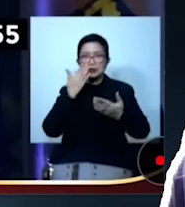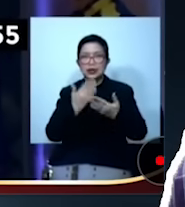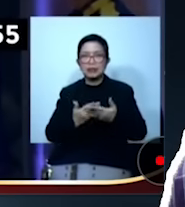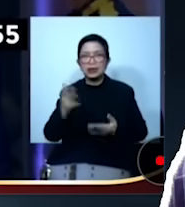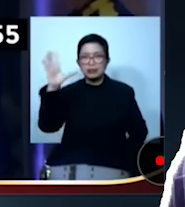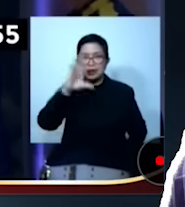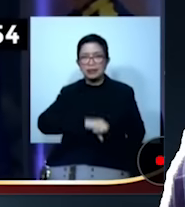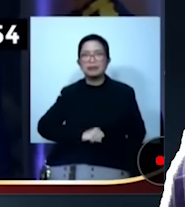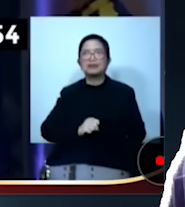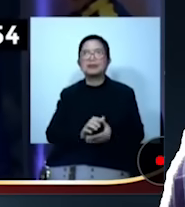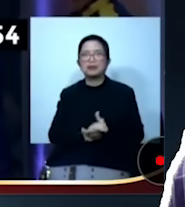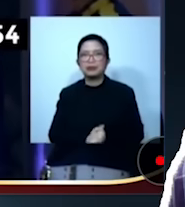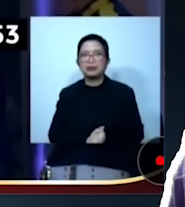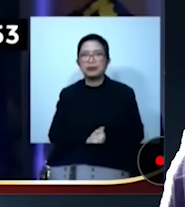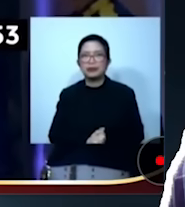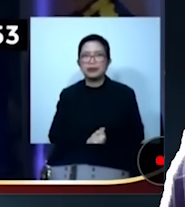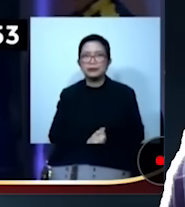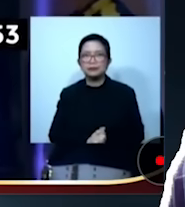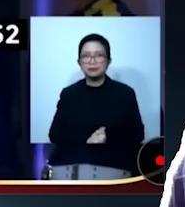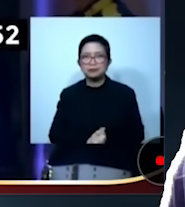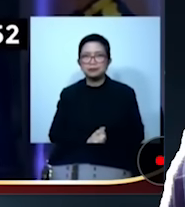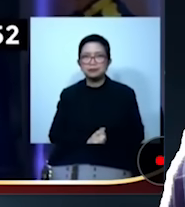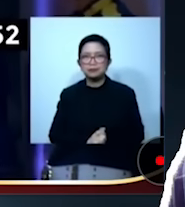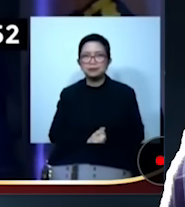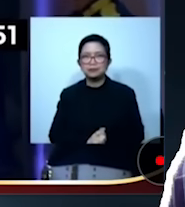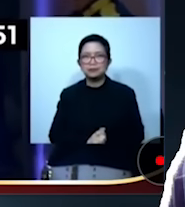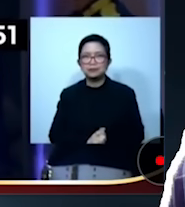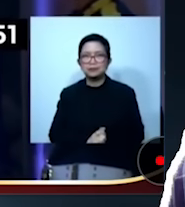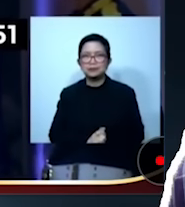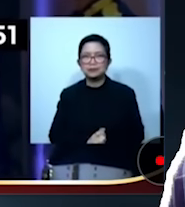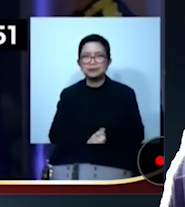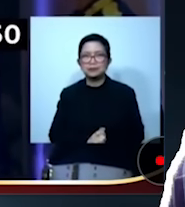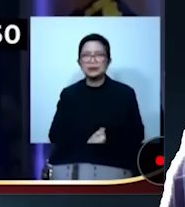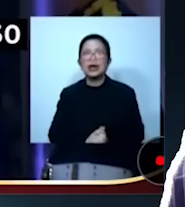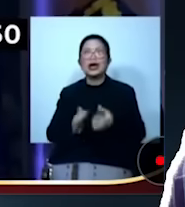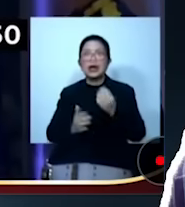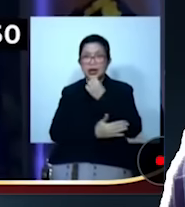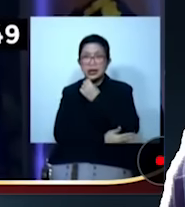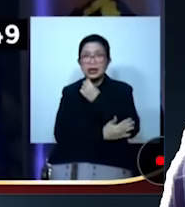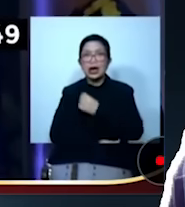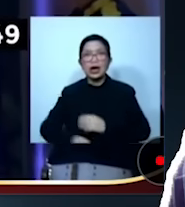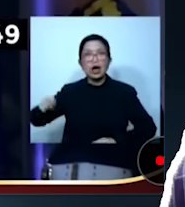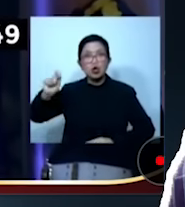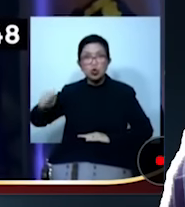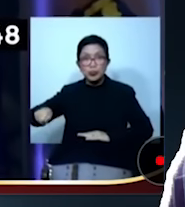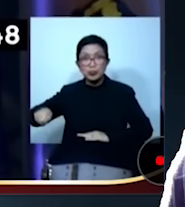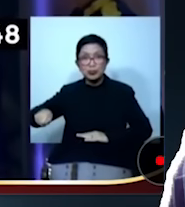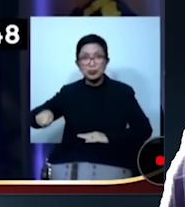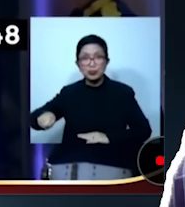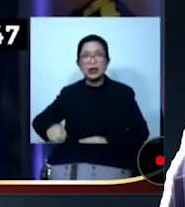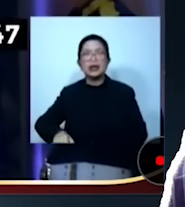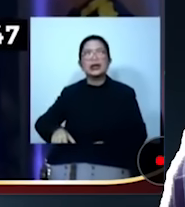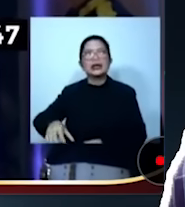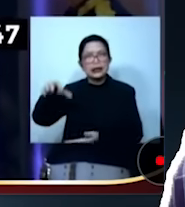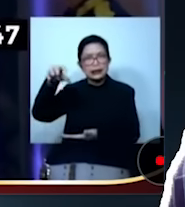nanti sebagai ee eksekutor untuk proyek-proyek yang dia akan kangkangi kembali